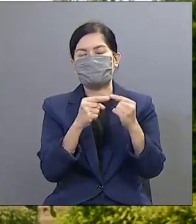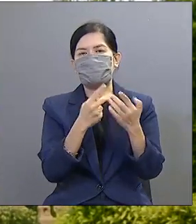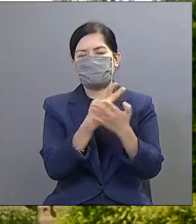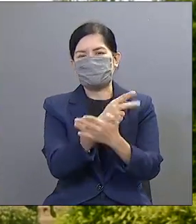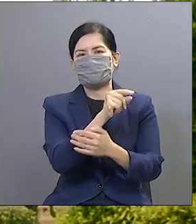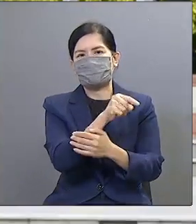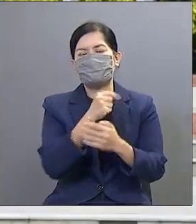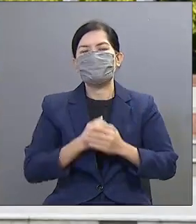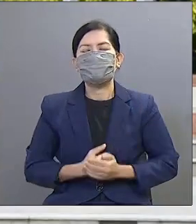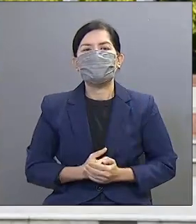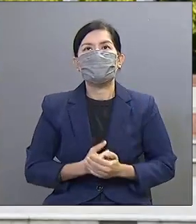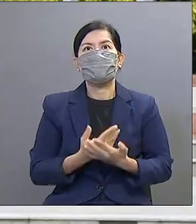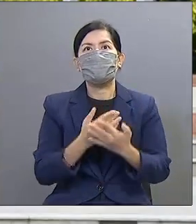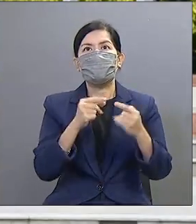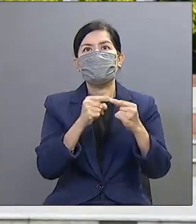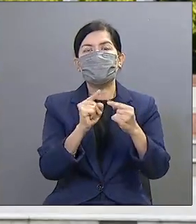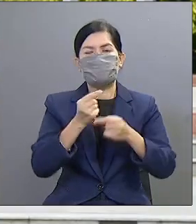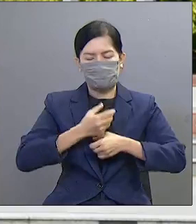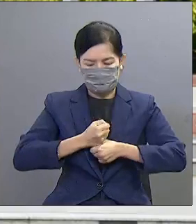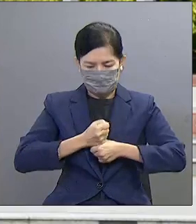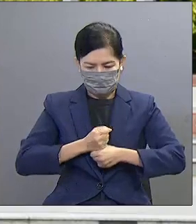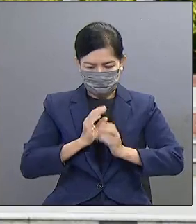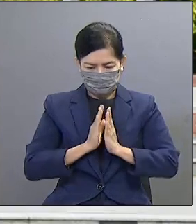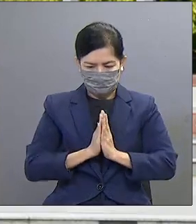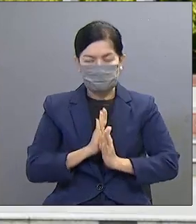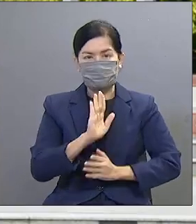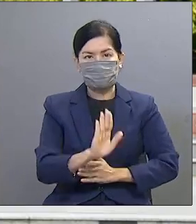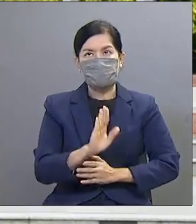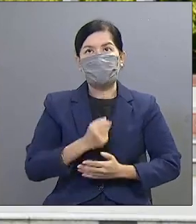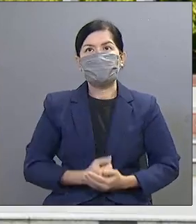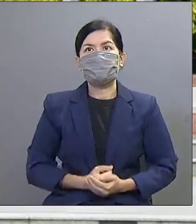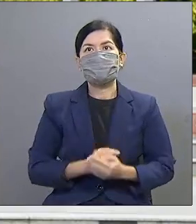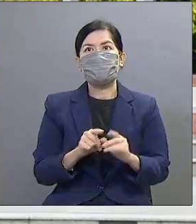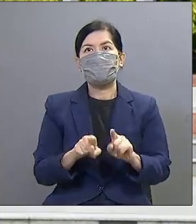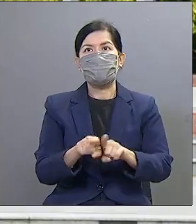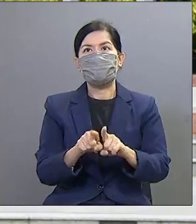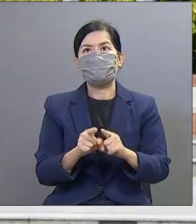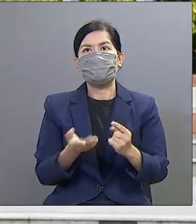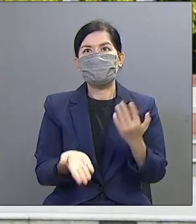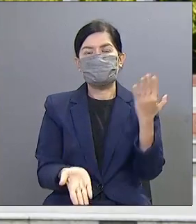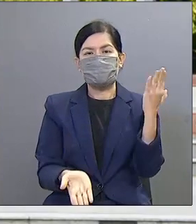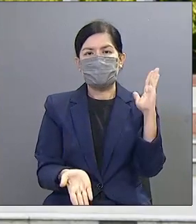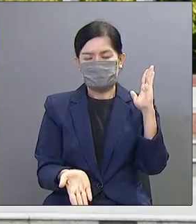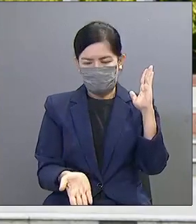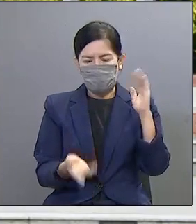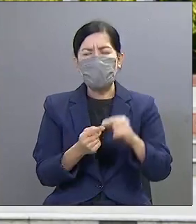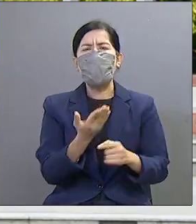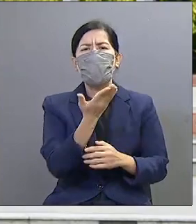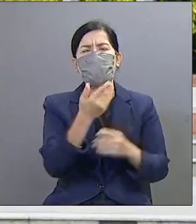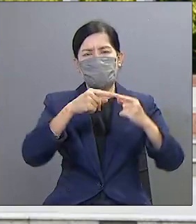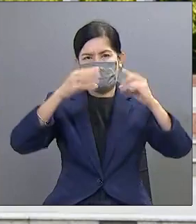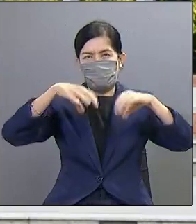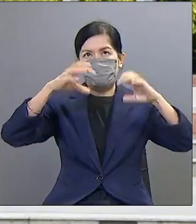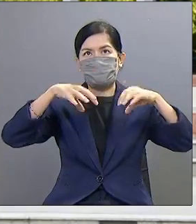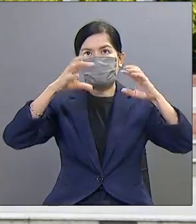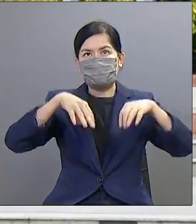เป็นปพบคุณหอคืมีีี่ีแบบค